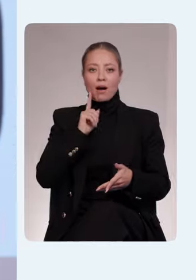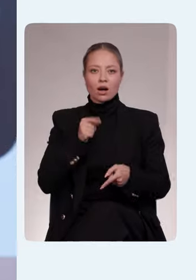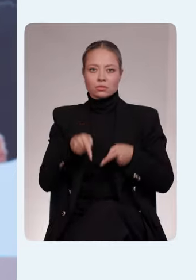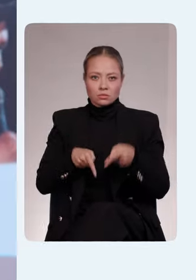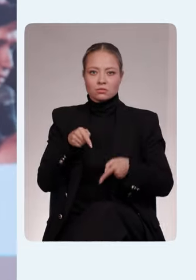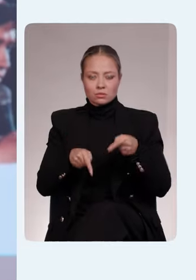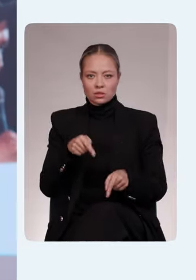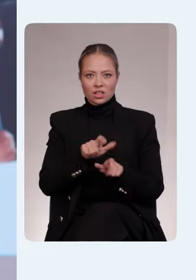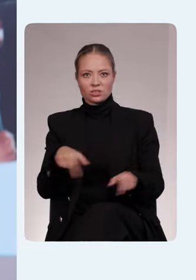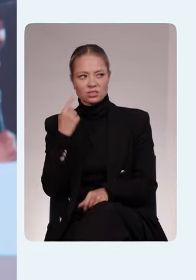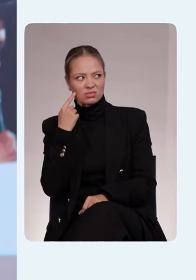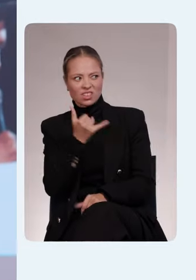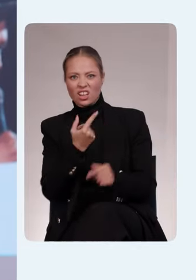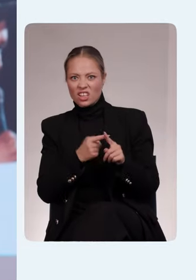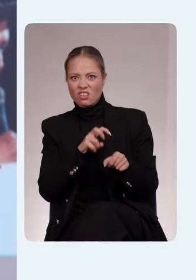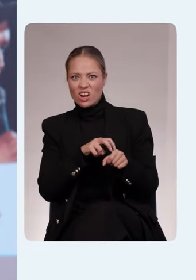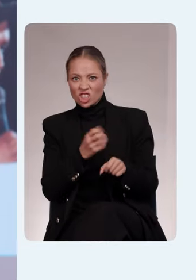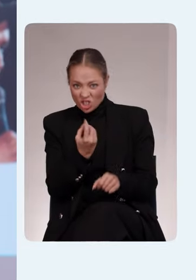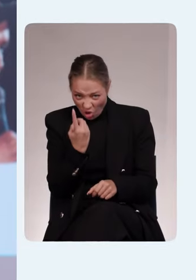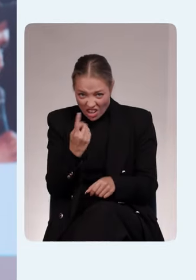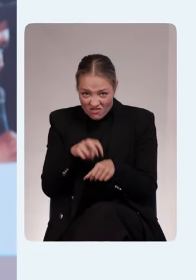люди думали: так, для этого врача будет еще один врач.